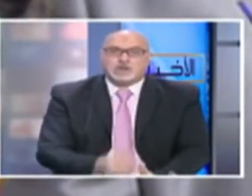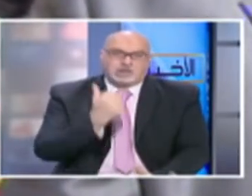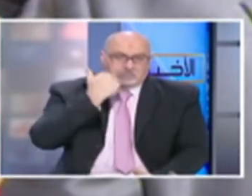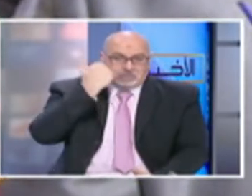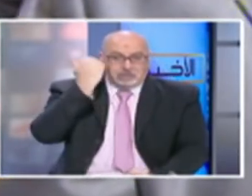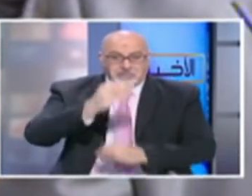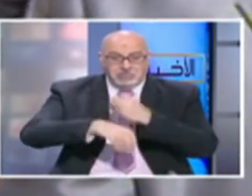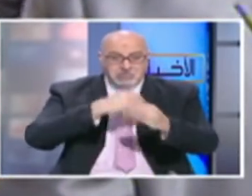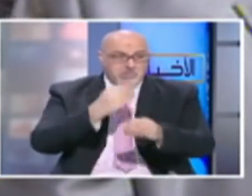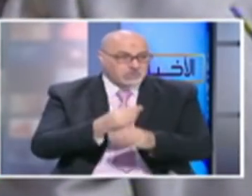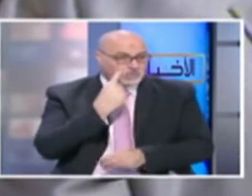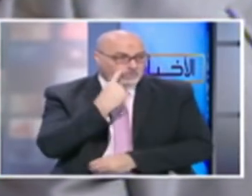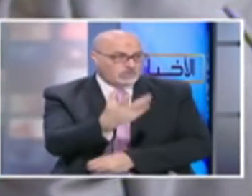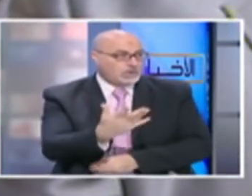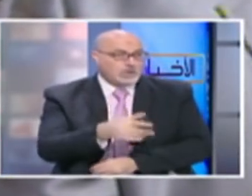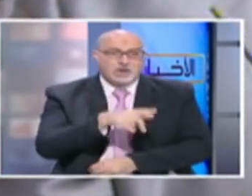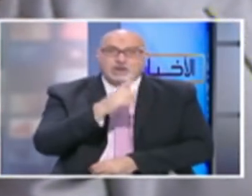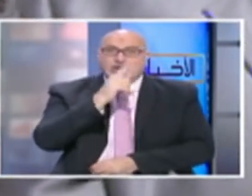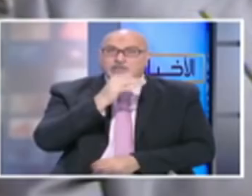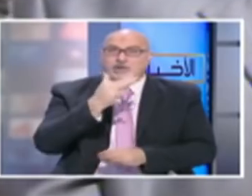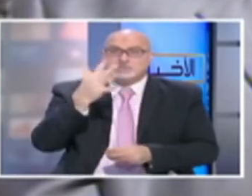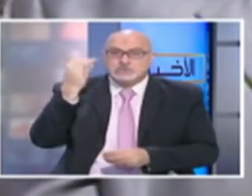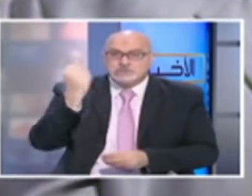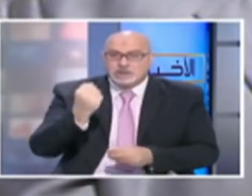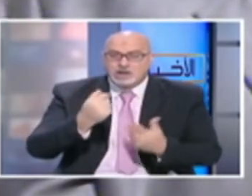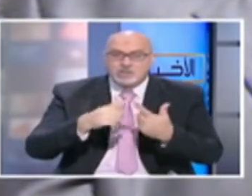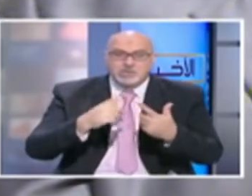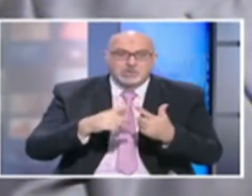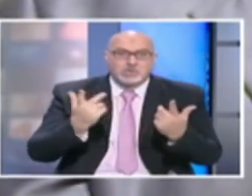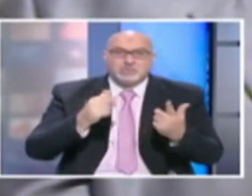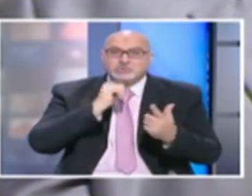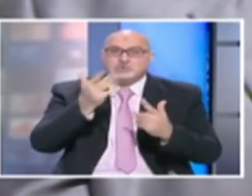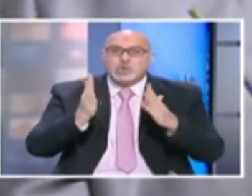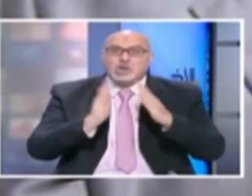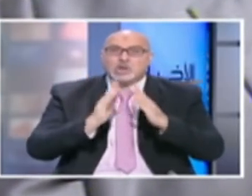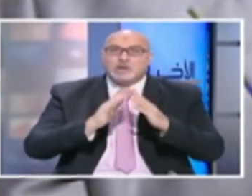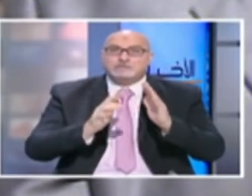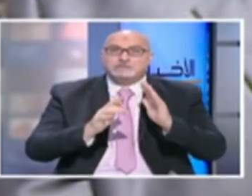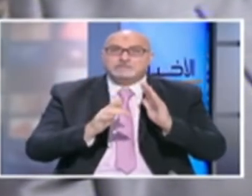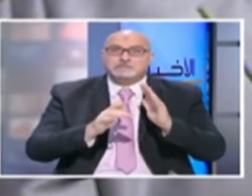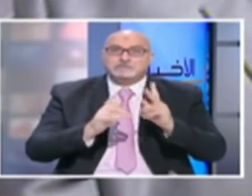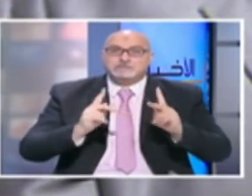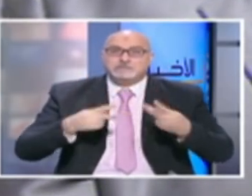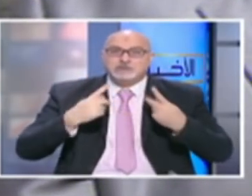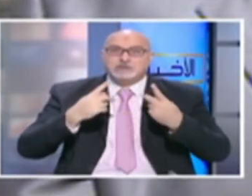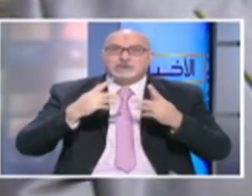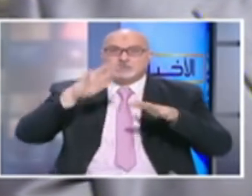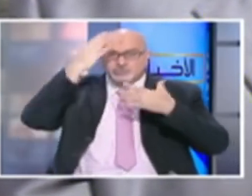أن يرى المرأة الصحراوية مشردة تعيش في المنفى. عار على